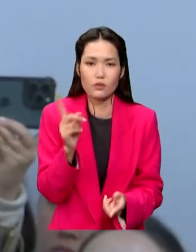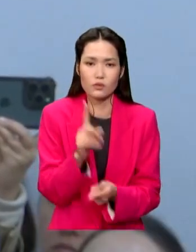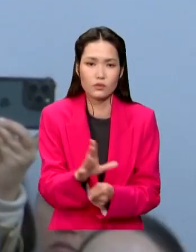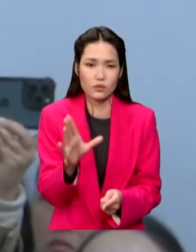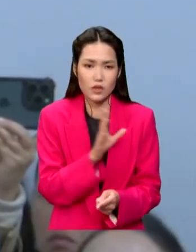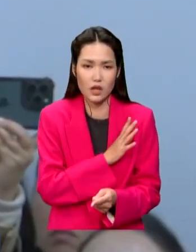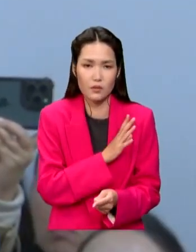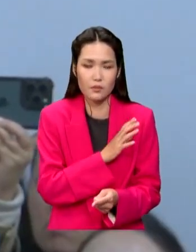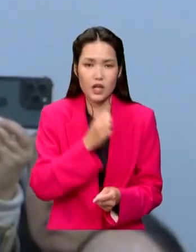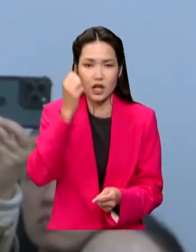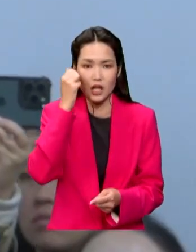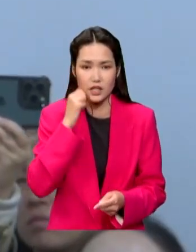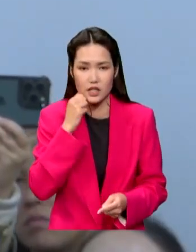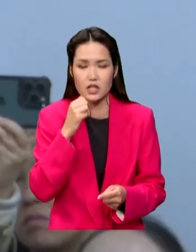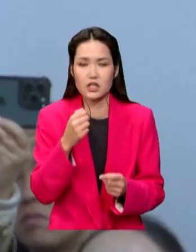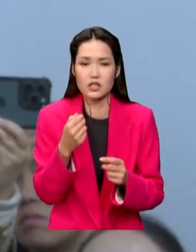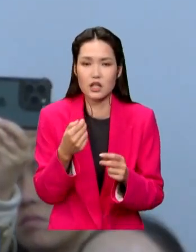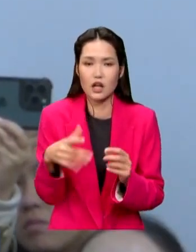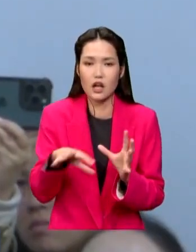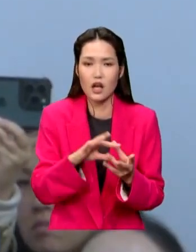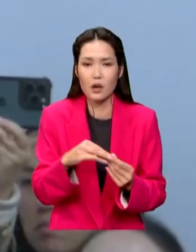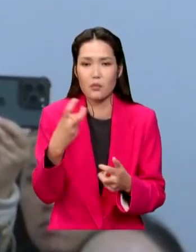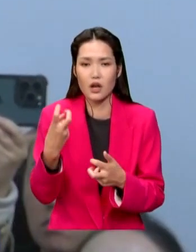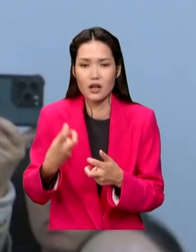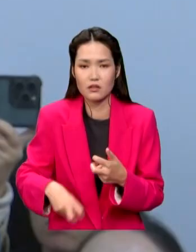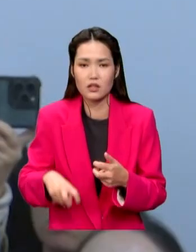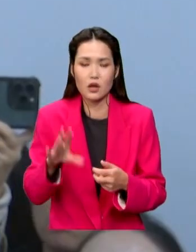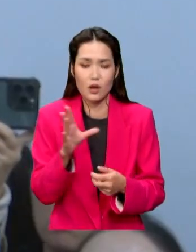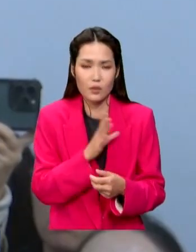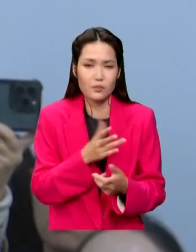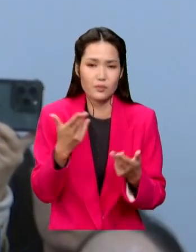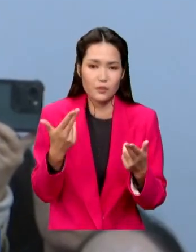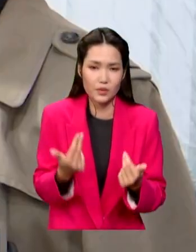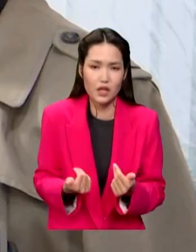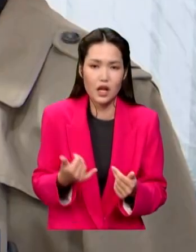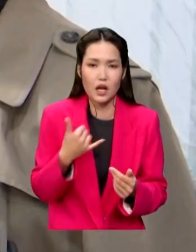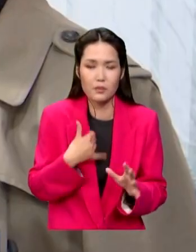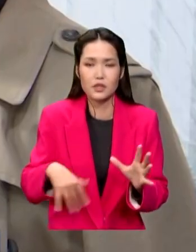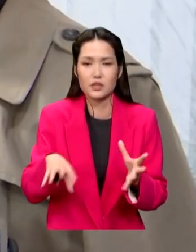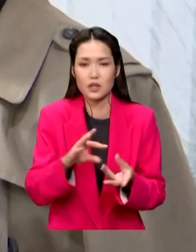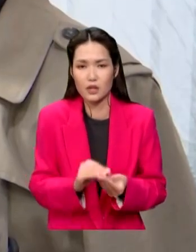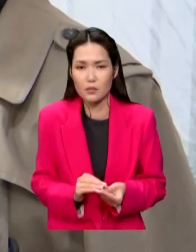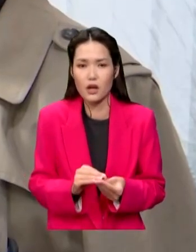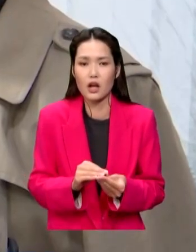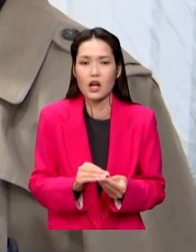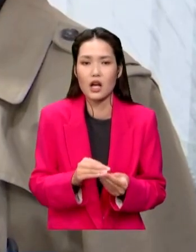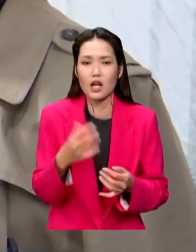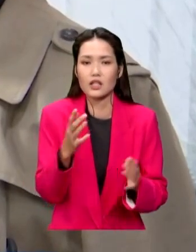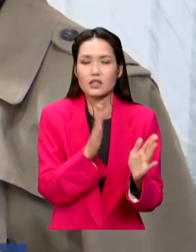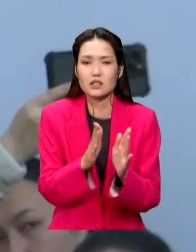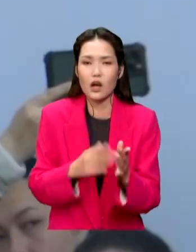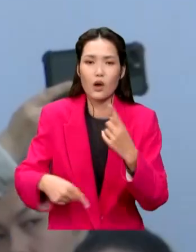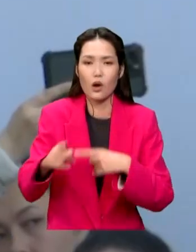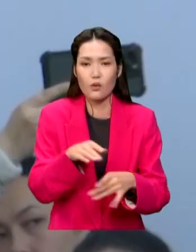году. Мы определили, что они старые, проводка вся была порванная. Мы соблюдали все